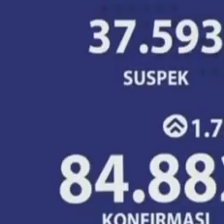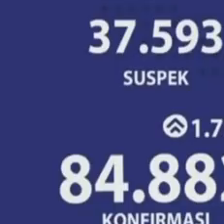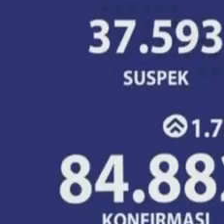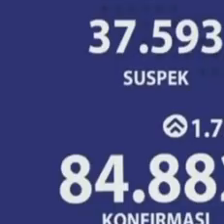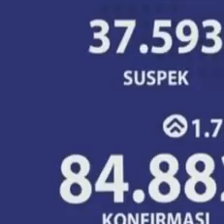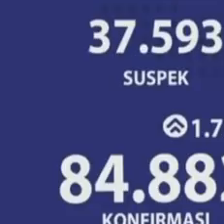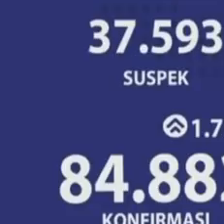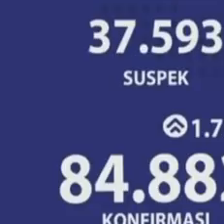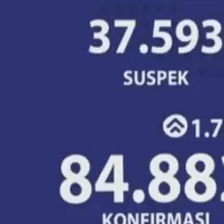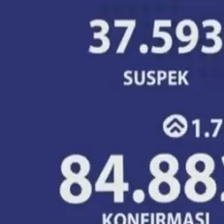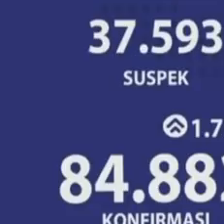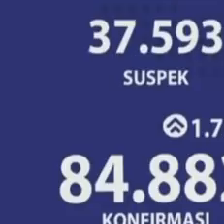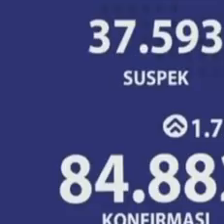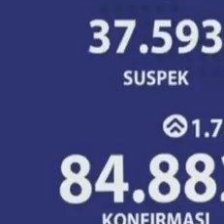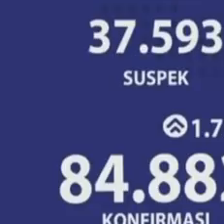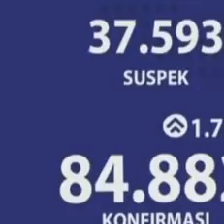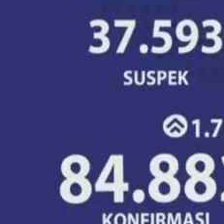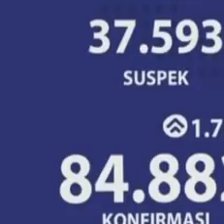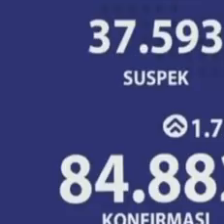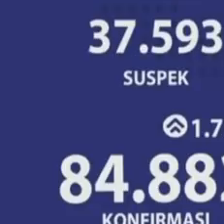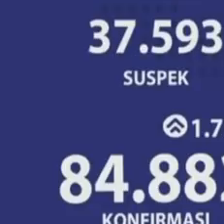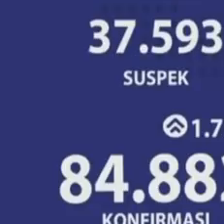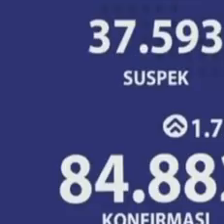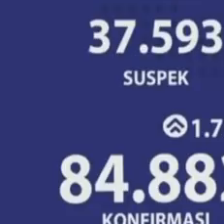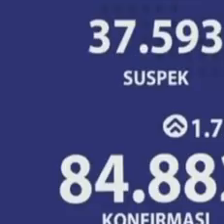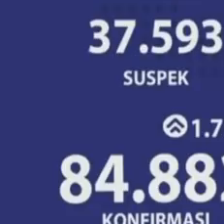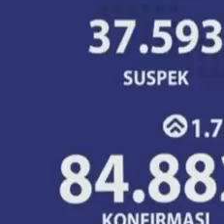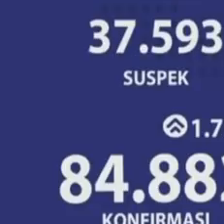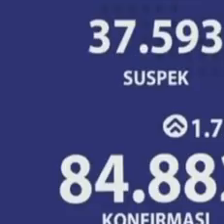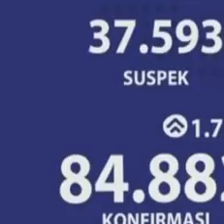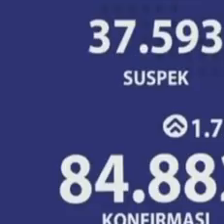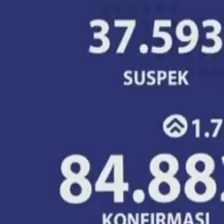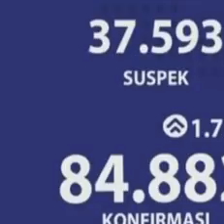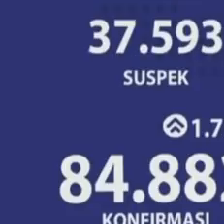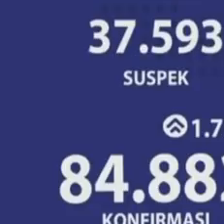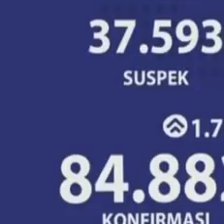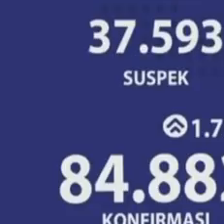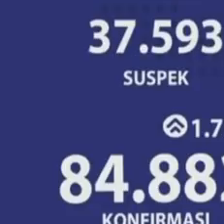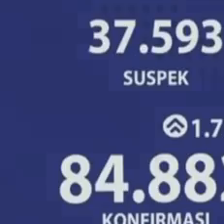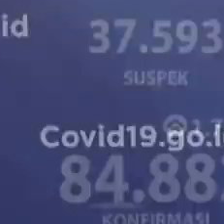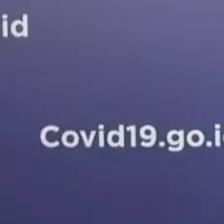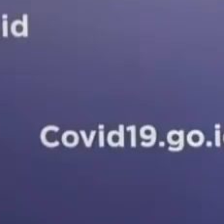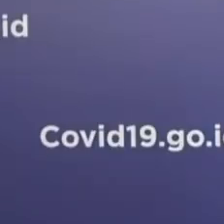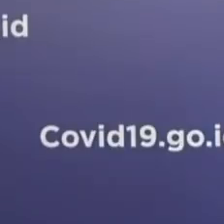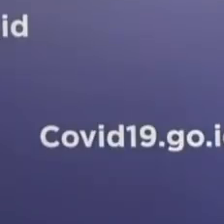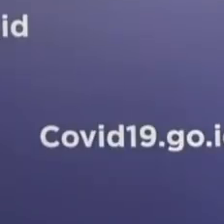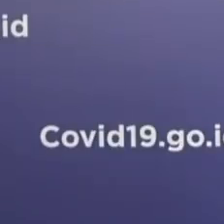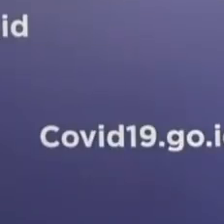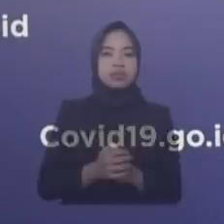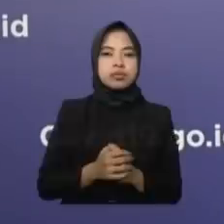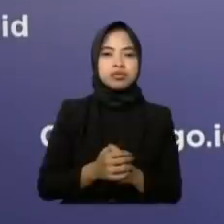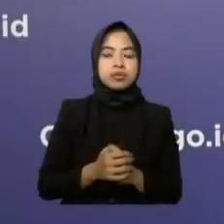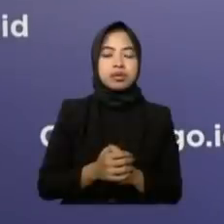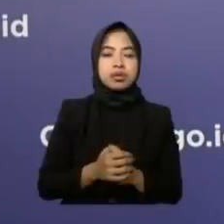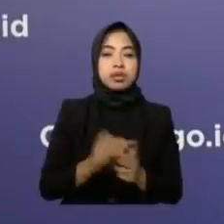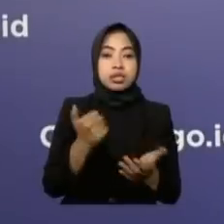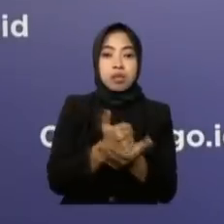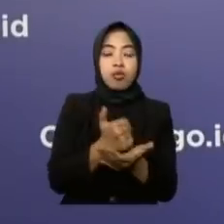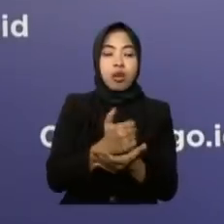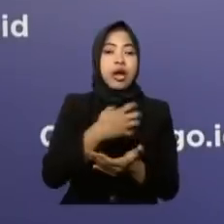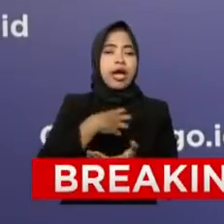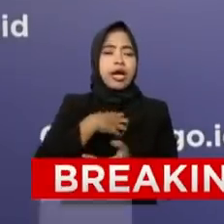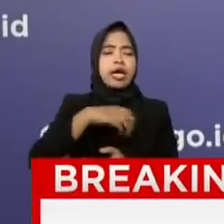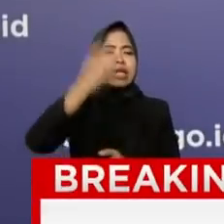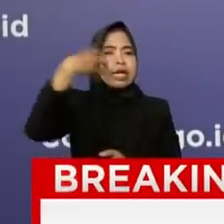kontak dekat dengan kasus konfirmasi positif menjadi sesuatu yang penting Kami yakin bahwa